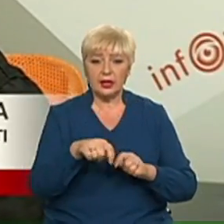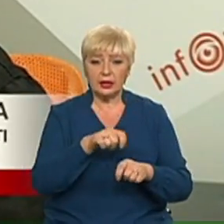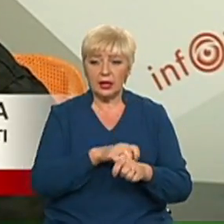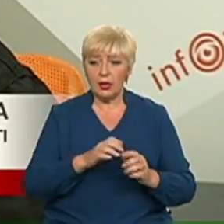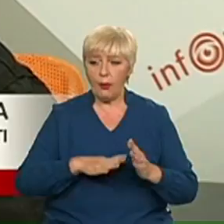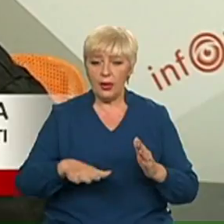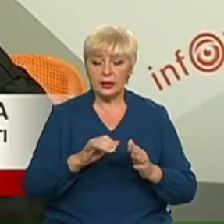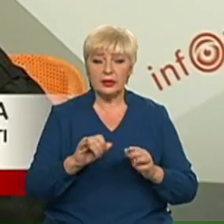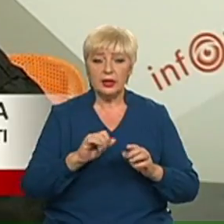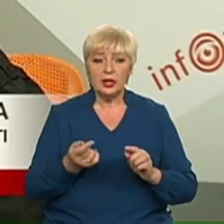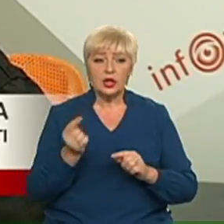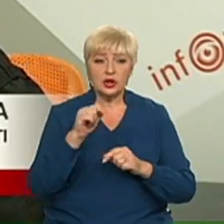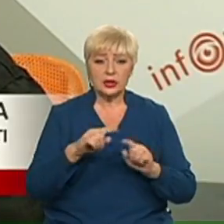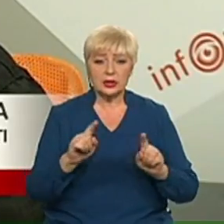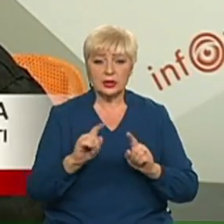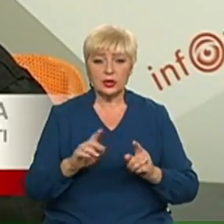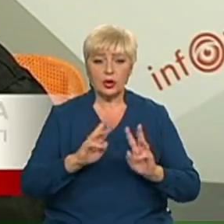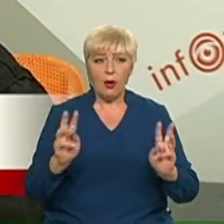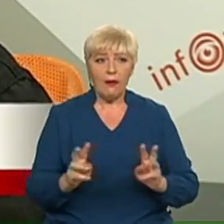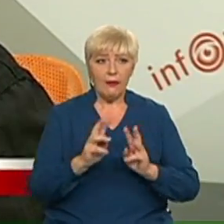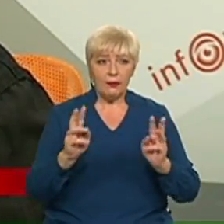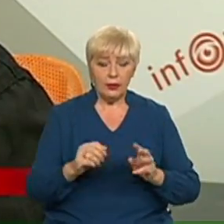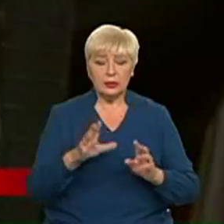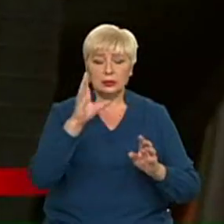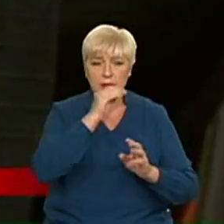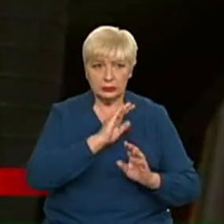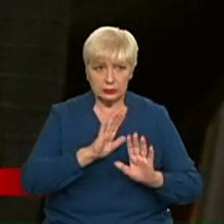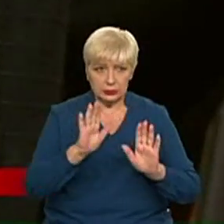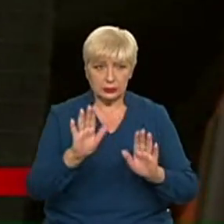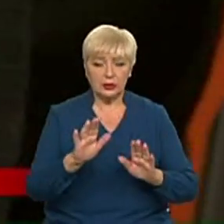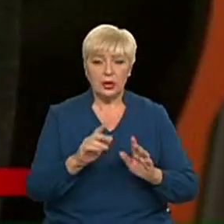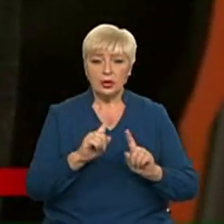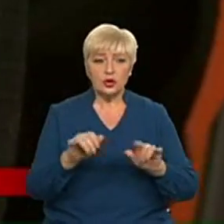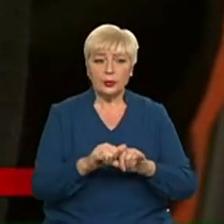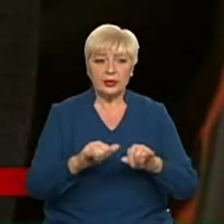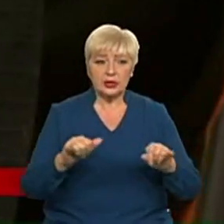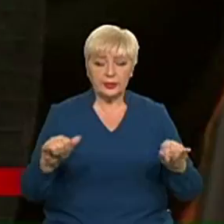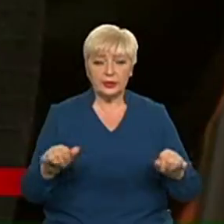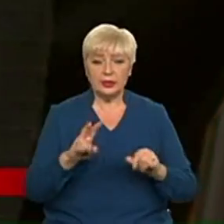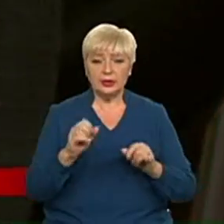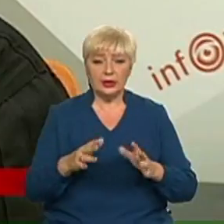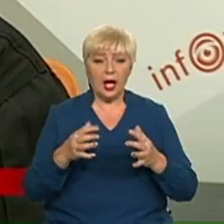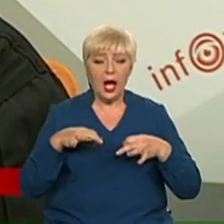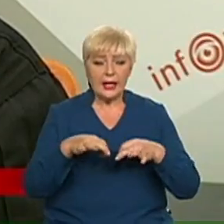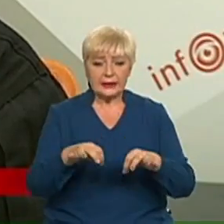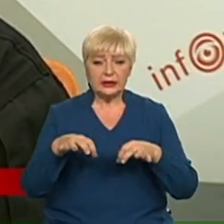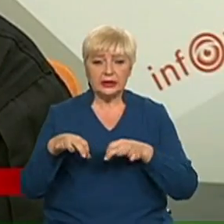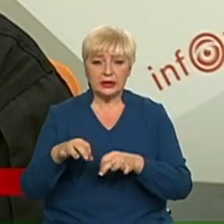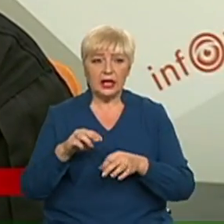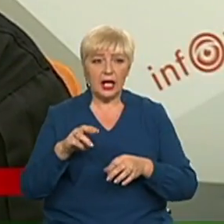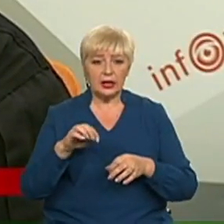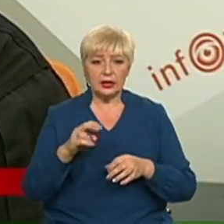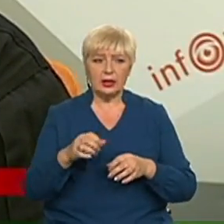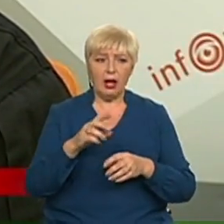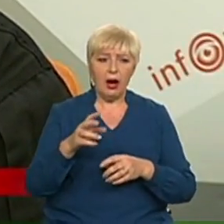і через те, що вогнеборці вправно спрацювали, щоб вона не розповсюдилась на техніку, там в цьому складі